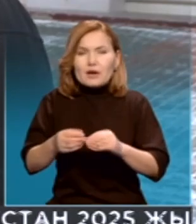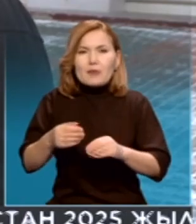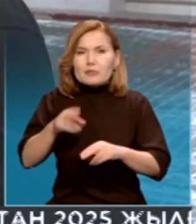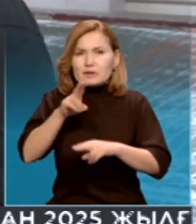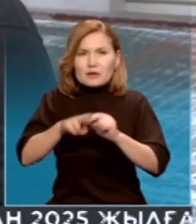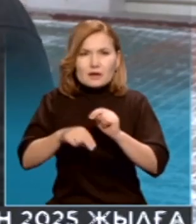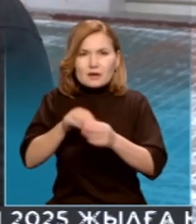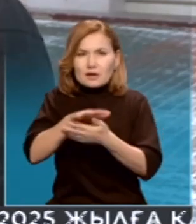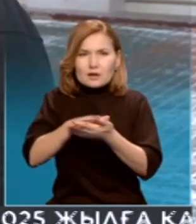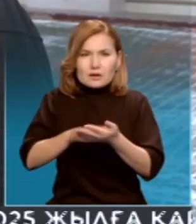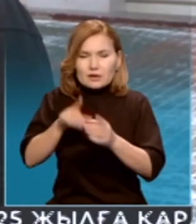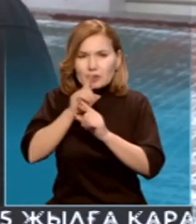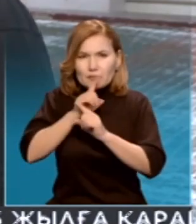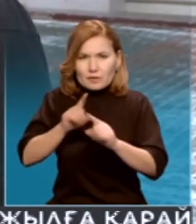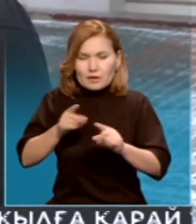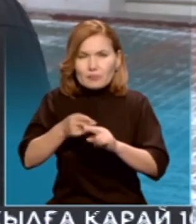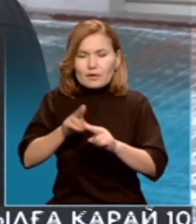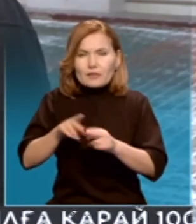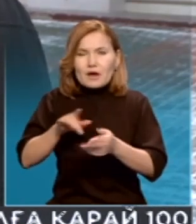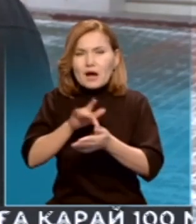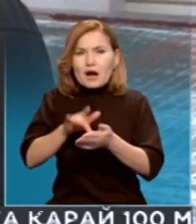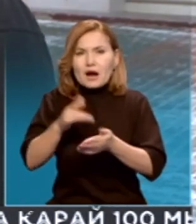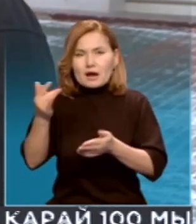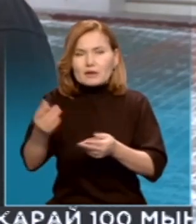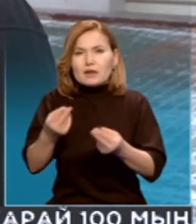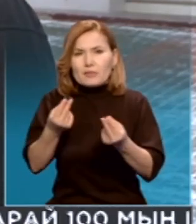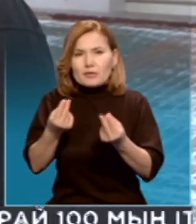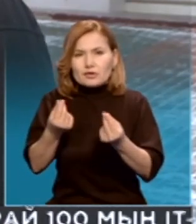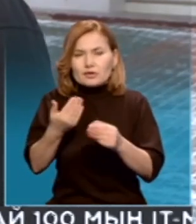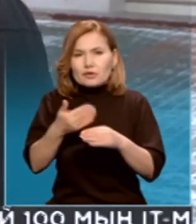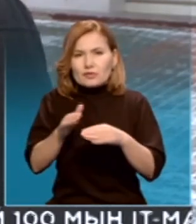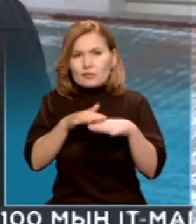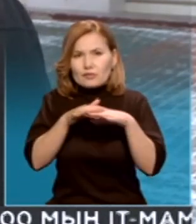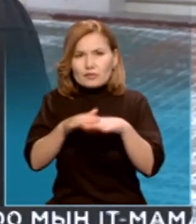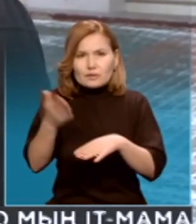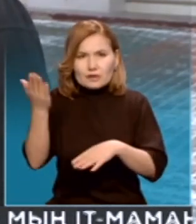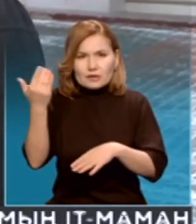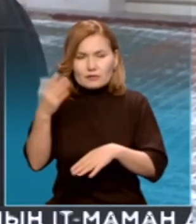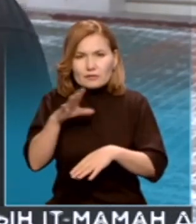екіншіден ол қалалық бюджеттен қаржыландырылған жоқ.